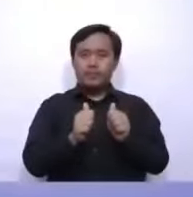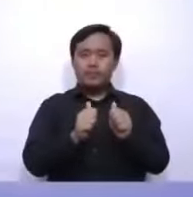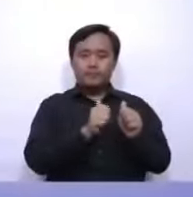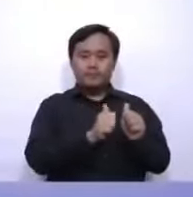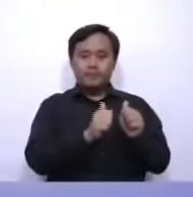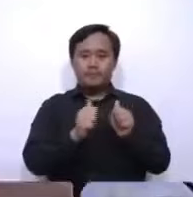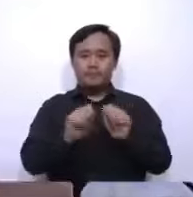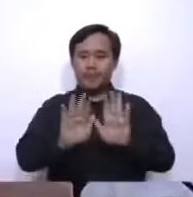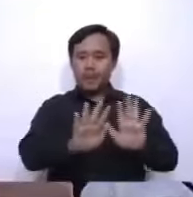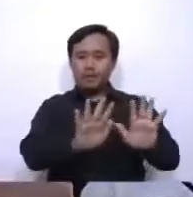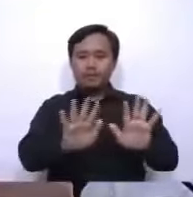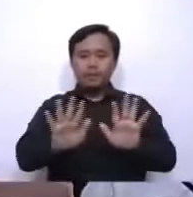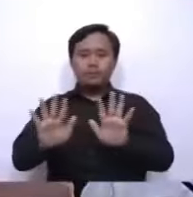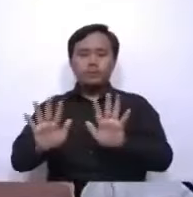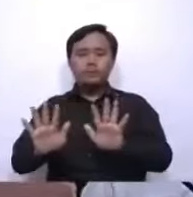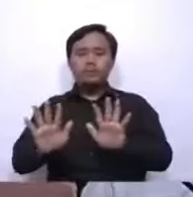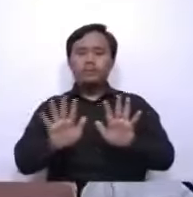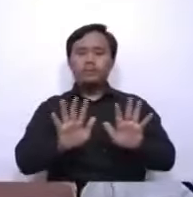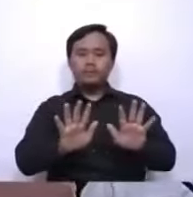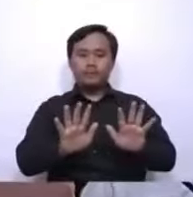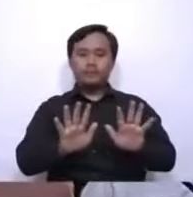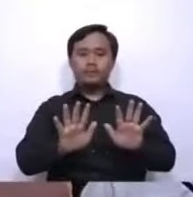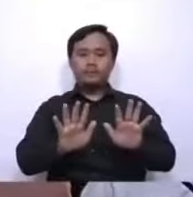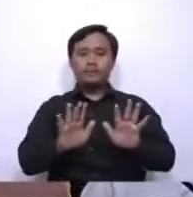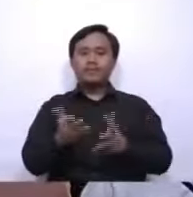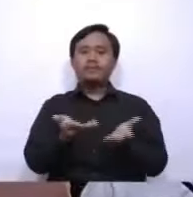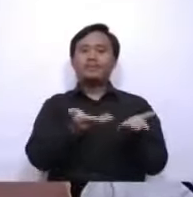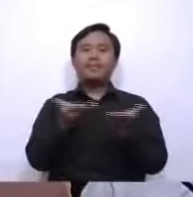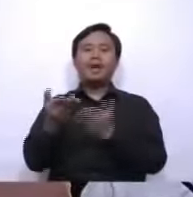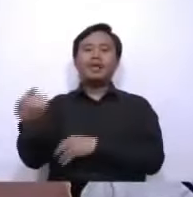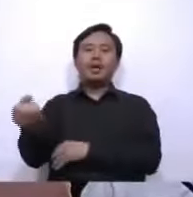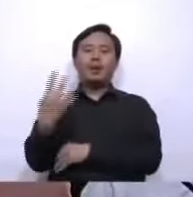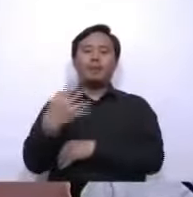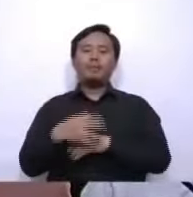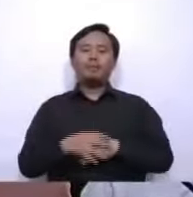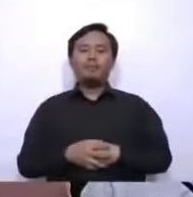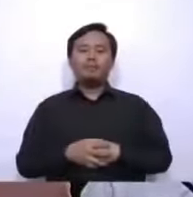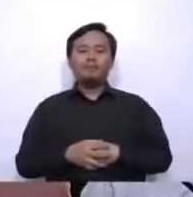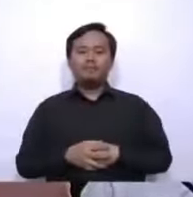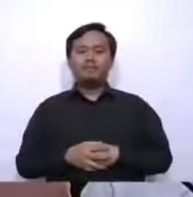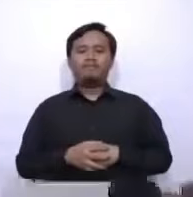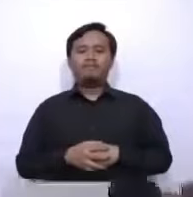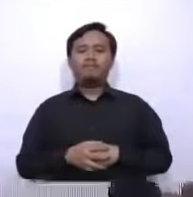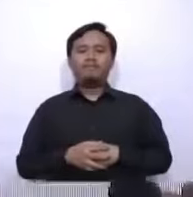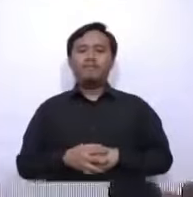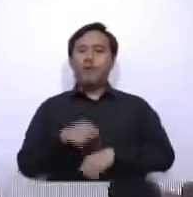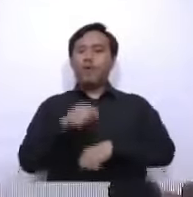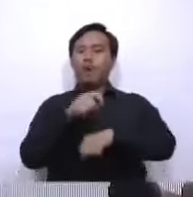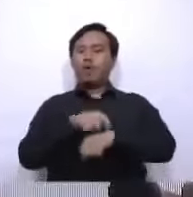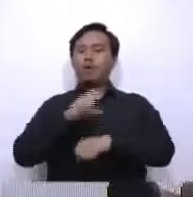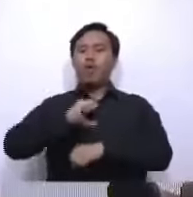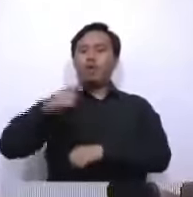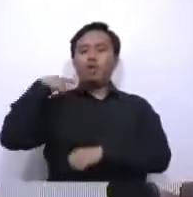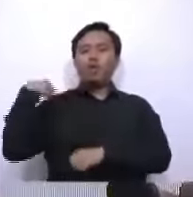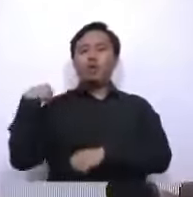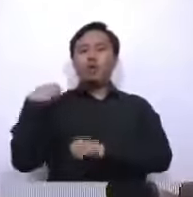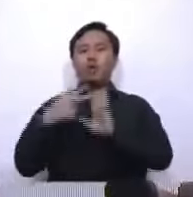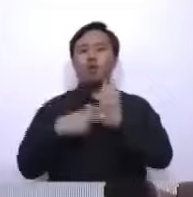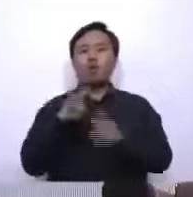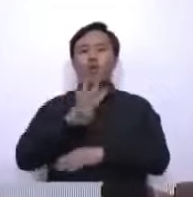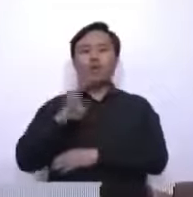Baik, mohon tenang, mohon tenang. Ya, silakan dijawab. Baik, kami berikan waktu Cagub nomor urut 4